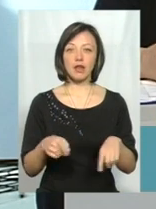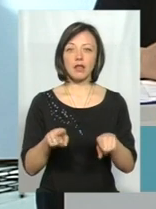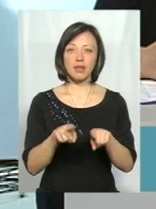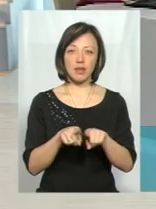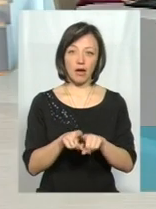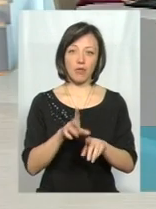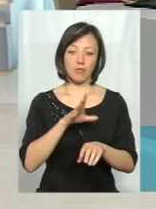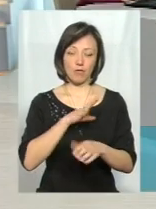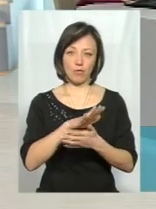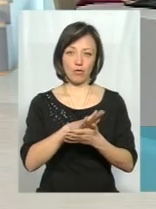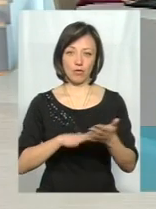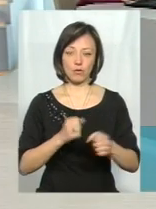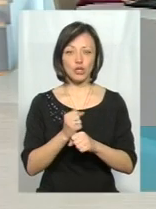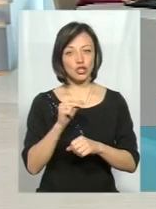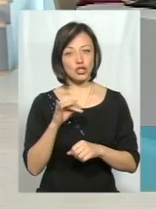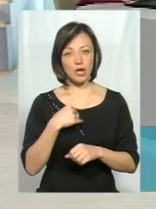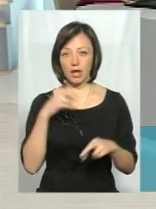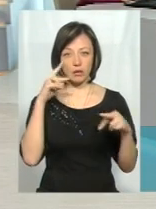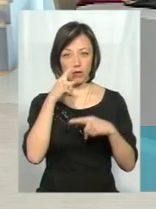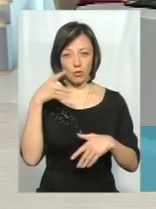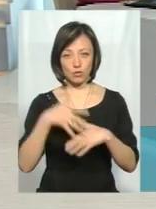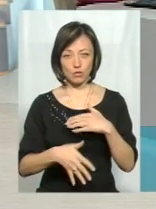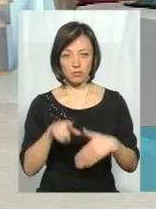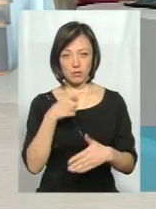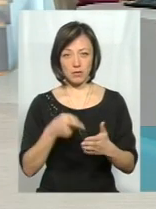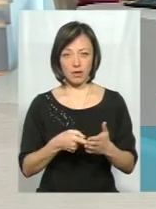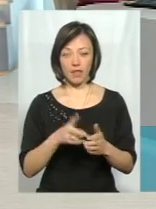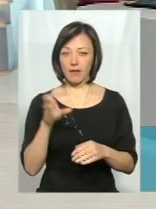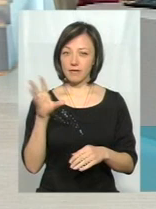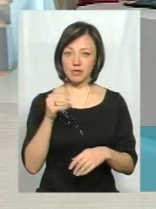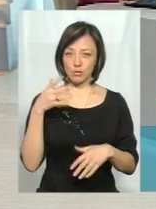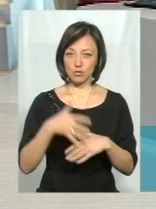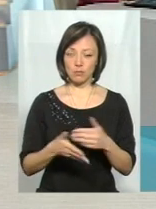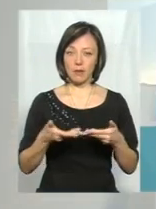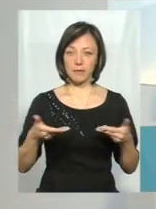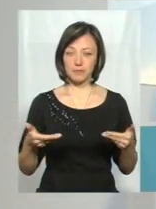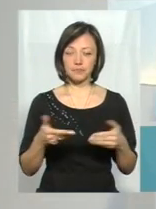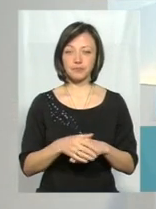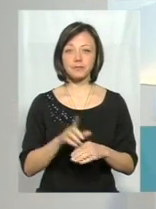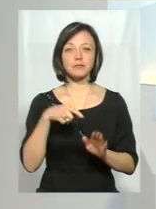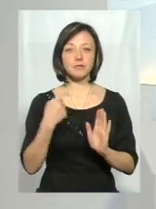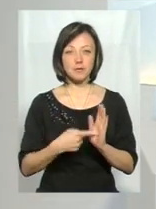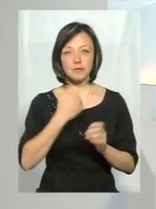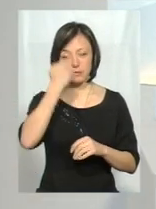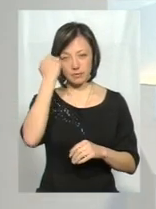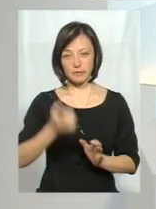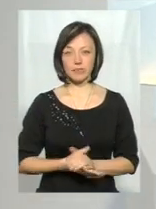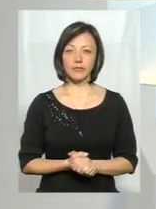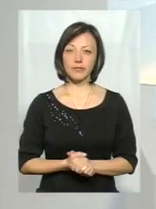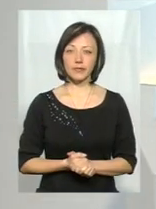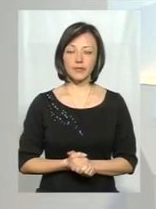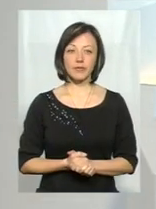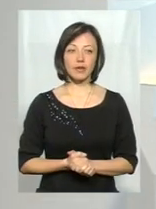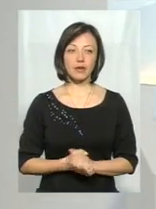і будуть. Чи я неправильно так розумію? Це, мабуть, ми всі це розуміємо. Дякуємо вам за запитання. В